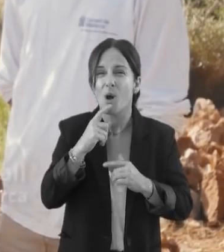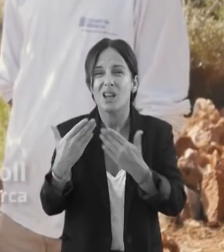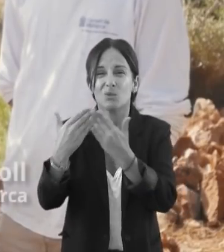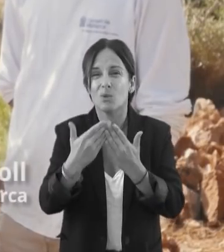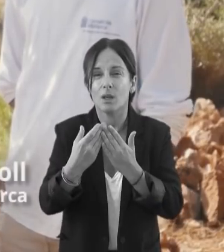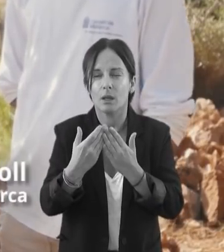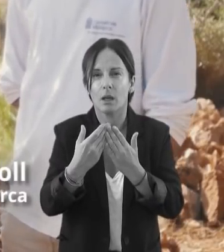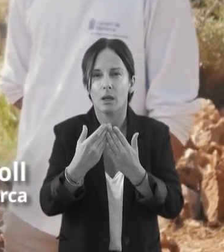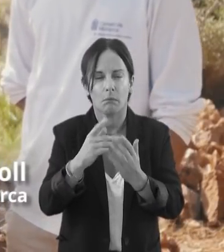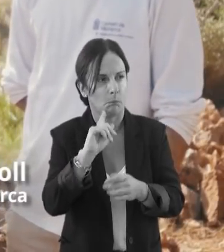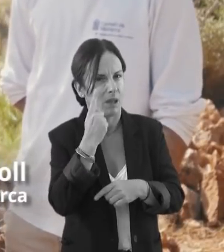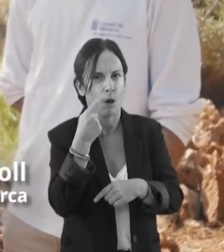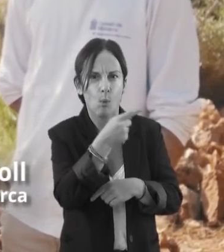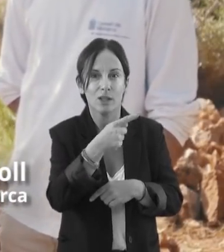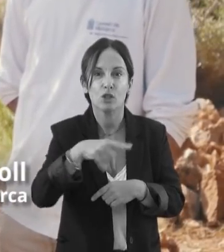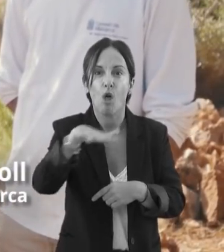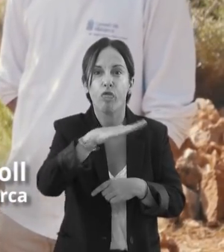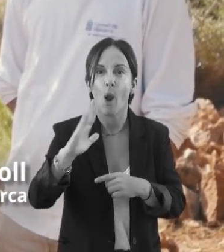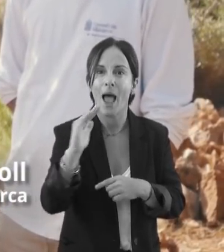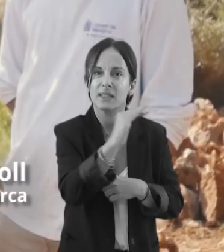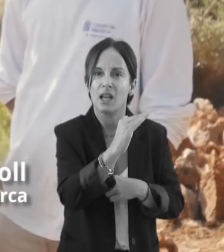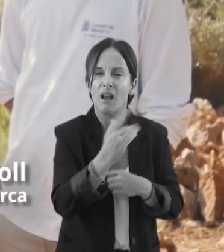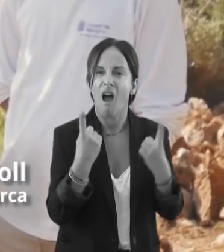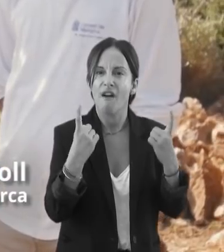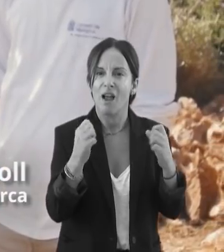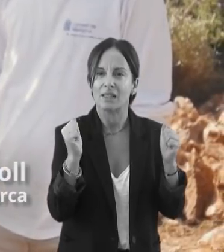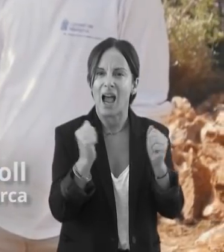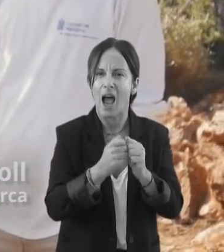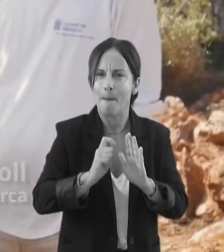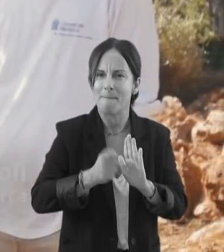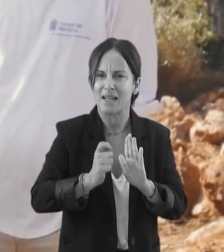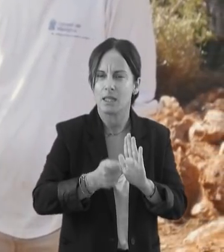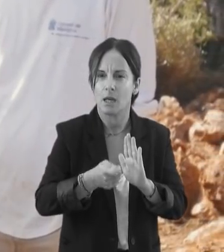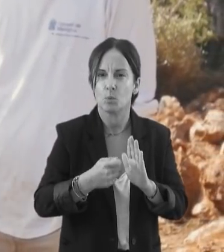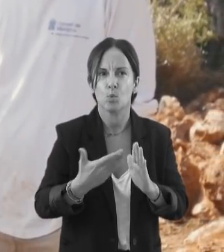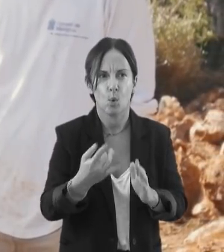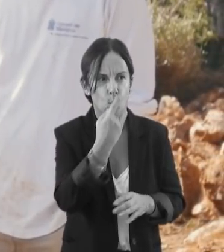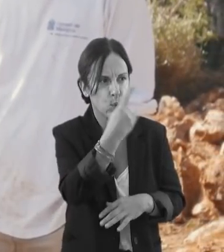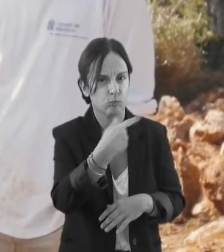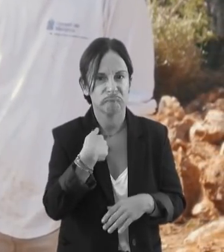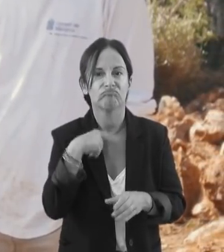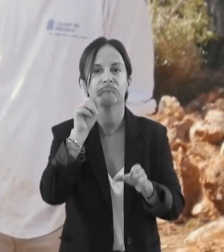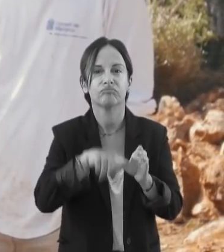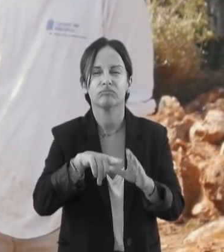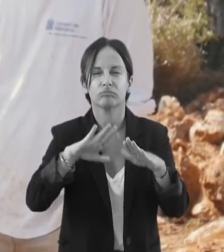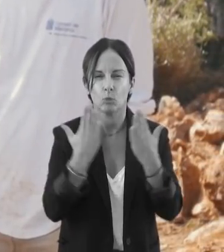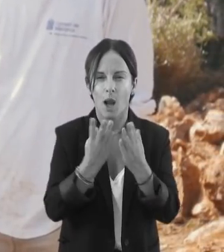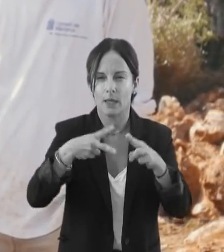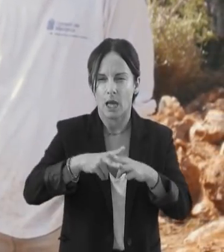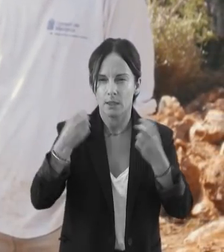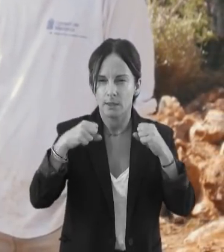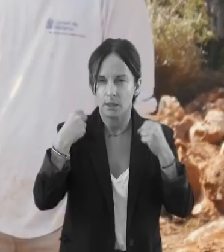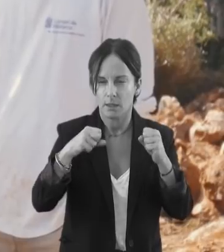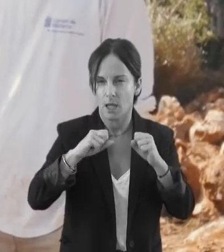Jo som Antoni Coll, també vaig començar l'escola taller en el